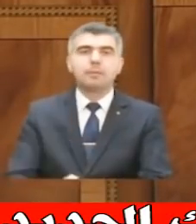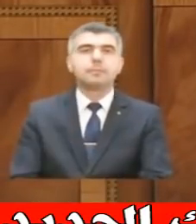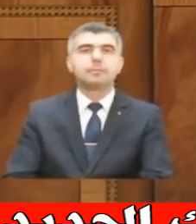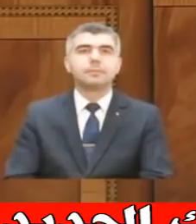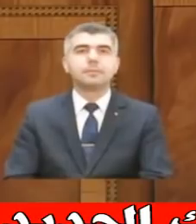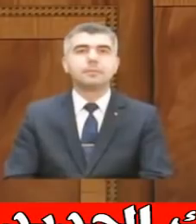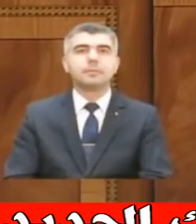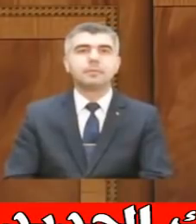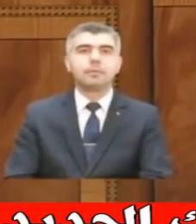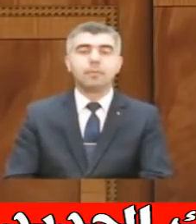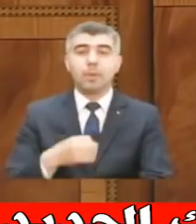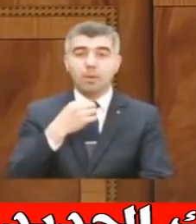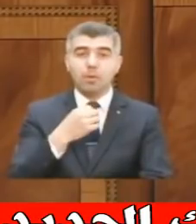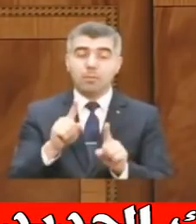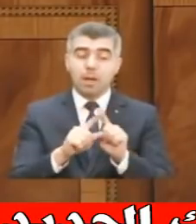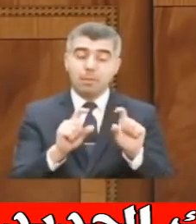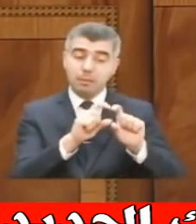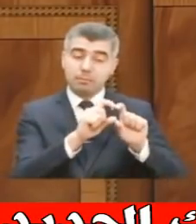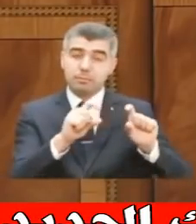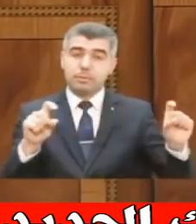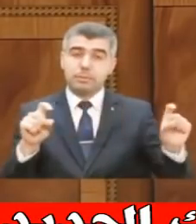لكن وبالخط الأحمر العريض،